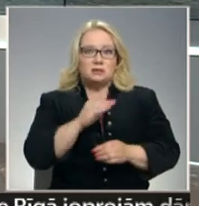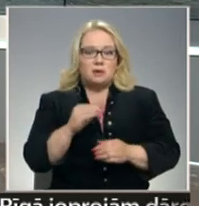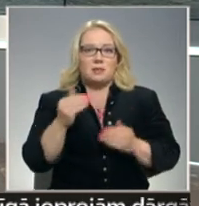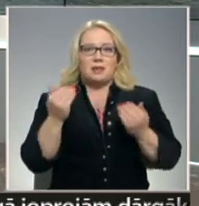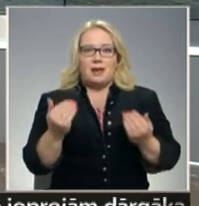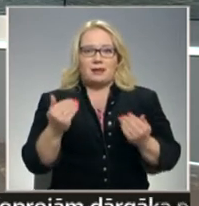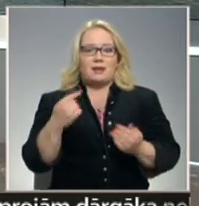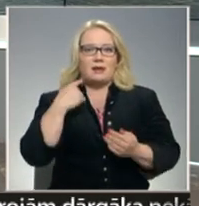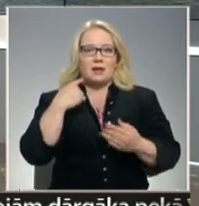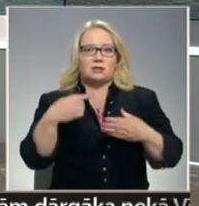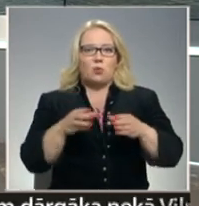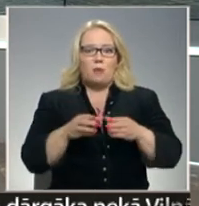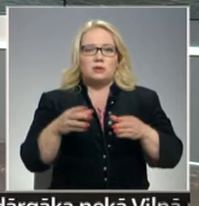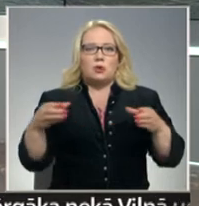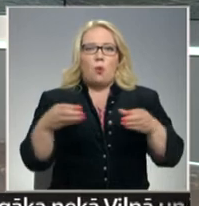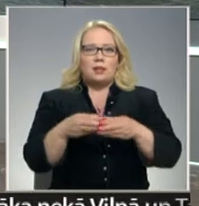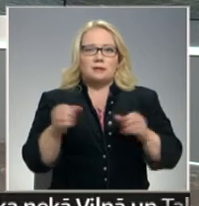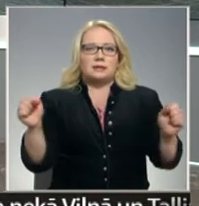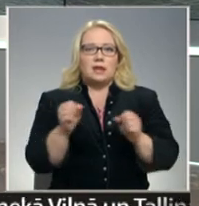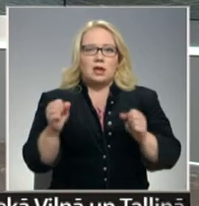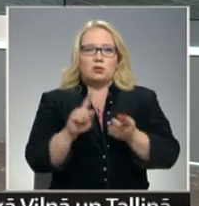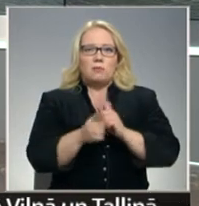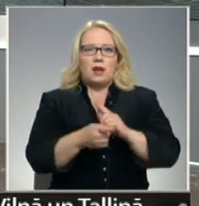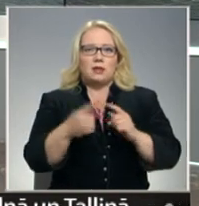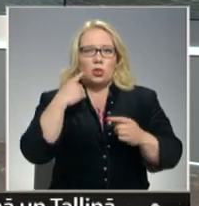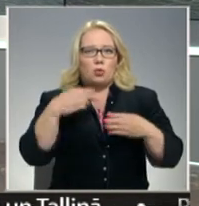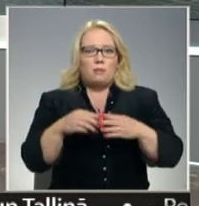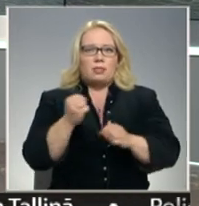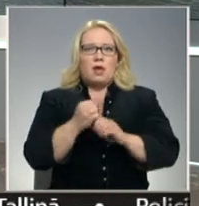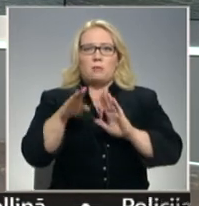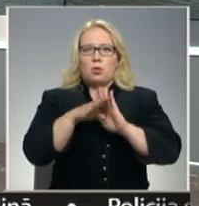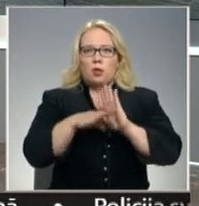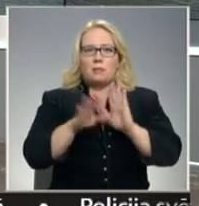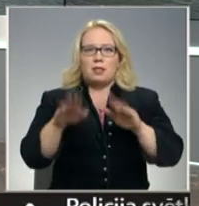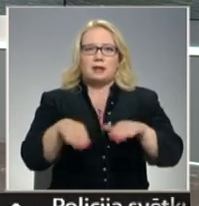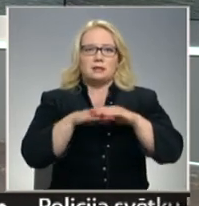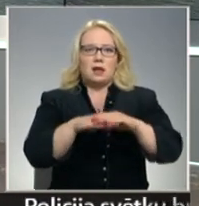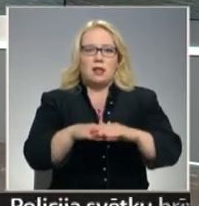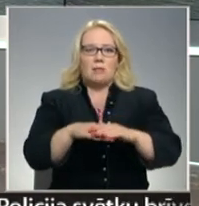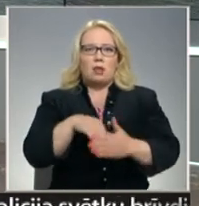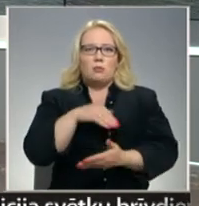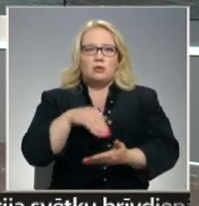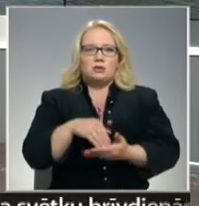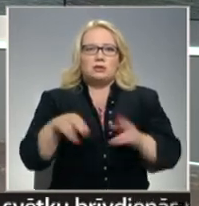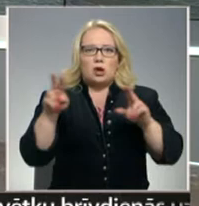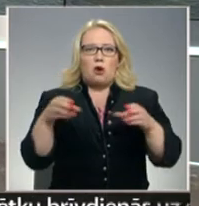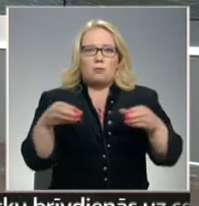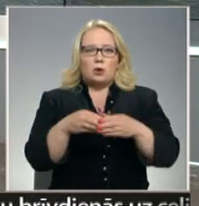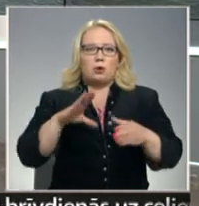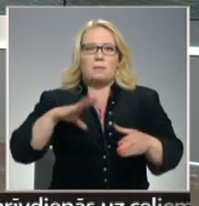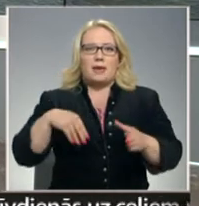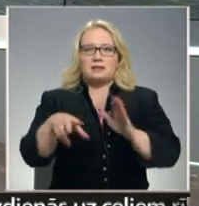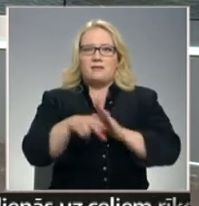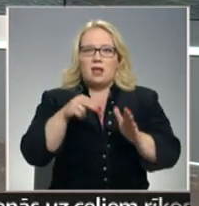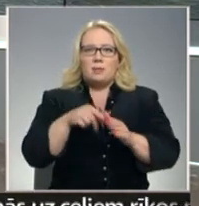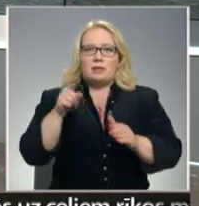tikmēr pašreizējā Rīgas domas koalīcijas steigšus mainījusi domas darba nolikumu, lai saglabātu pozīcijas komisijās, kur pēc vēlēšanām